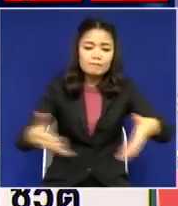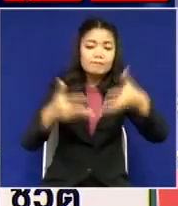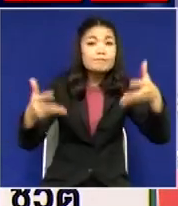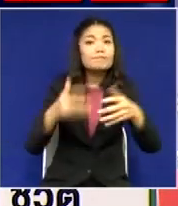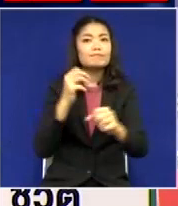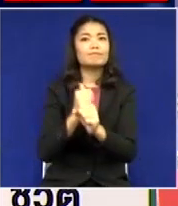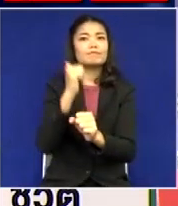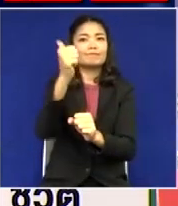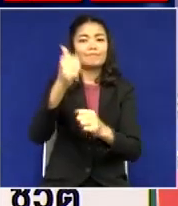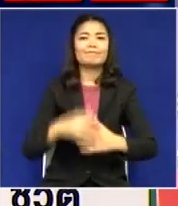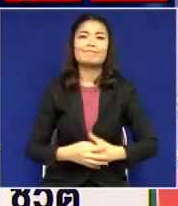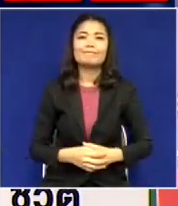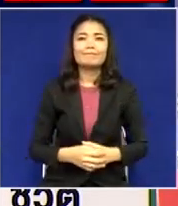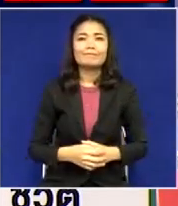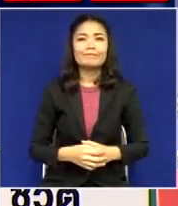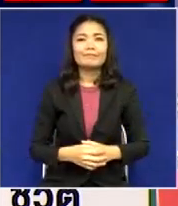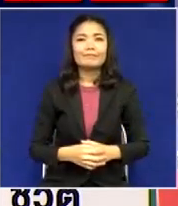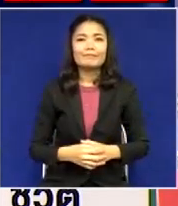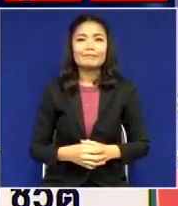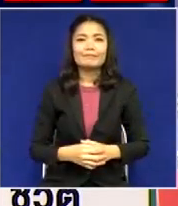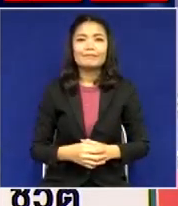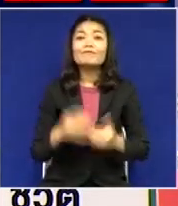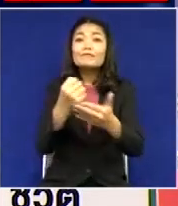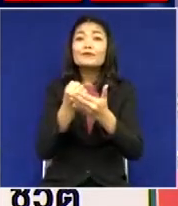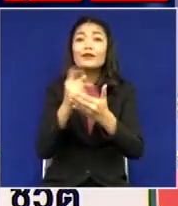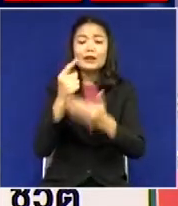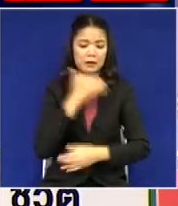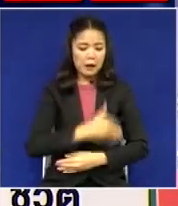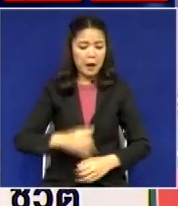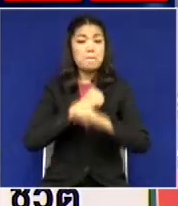ารในแต่ละวันได้นะครับก็เป็นการเพิ่มภูมิต้านทานในเรื่องร่างกายนะครับ